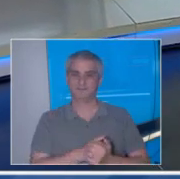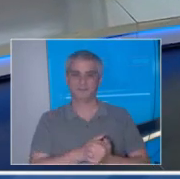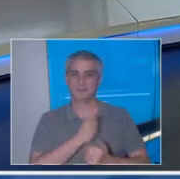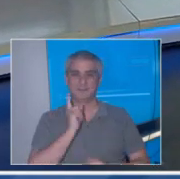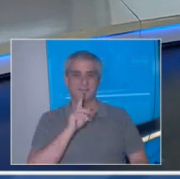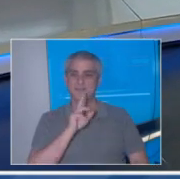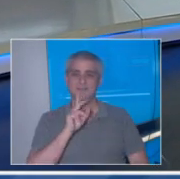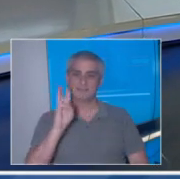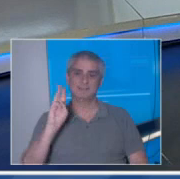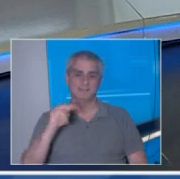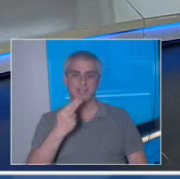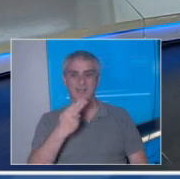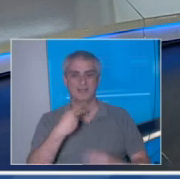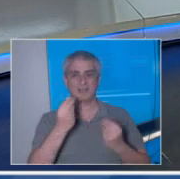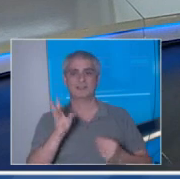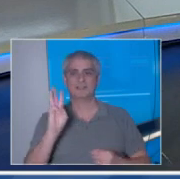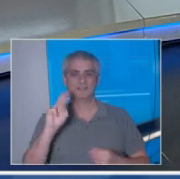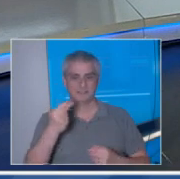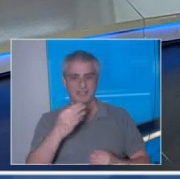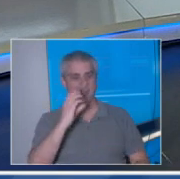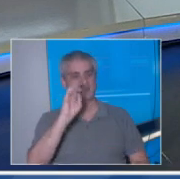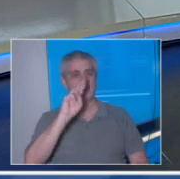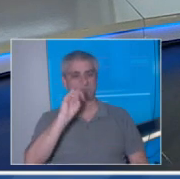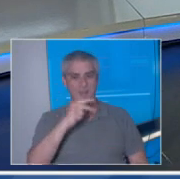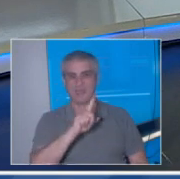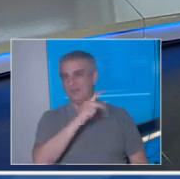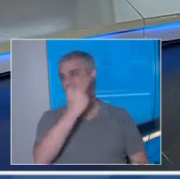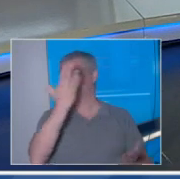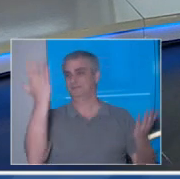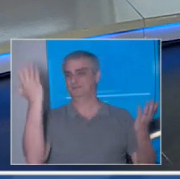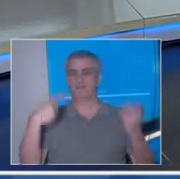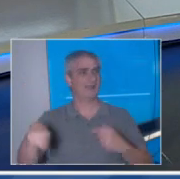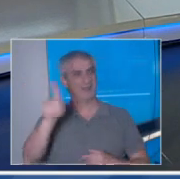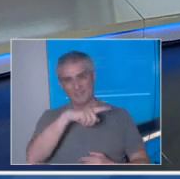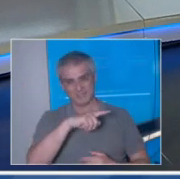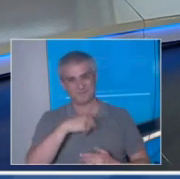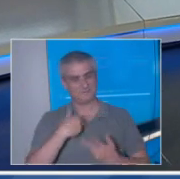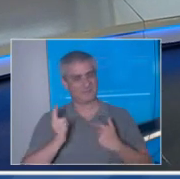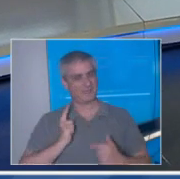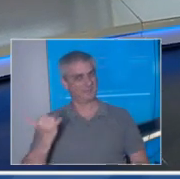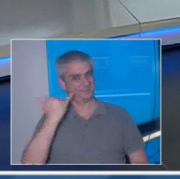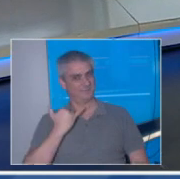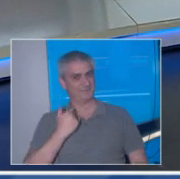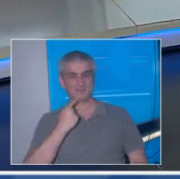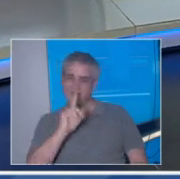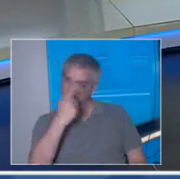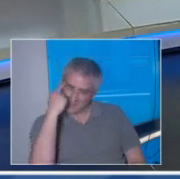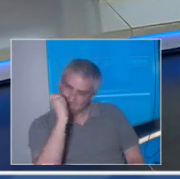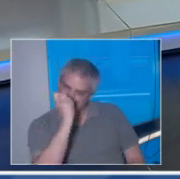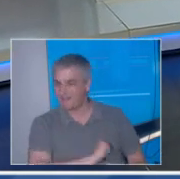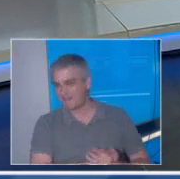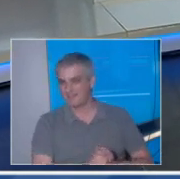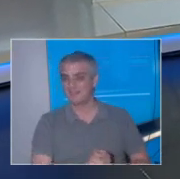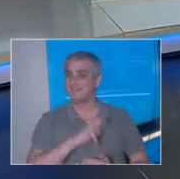שלך? שר. שר. מקדישים את זה לשרה. ולכרמלה. ולכרמלה. אליכם. חכים לשיחת טלפון, שתגידו, יש לך שכל.